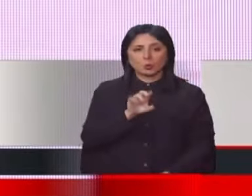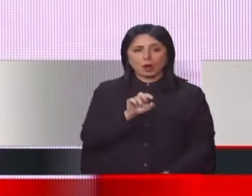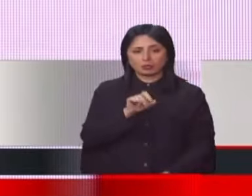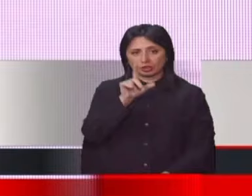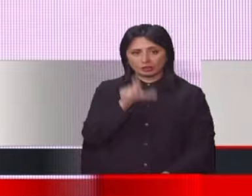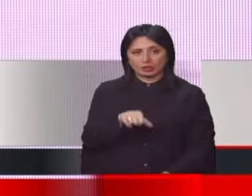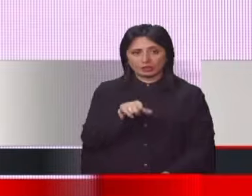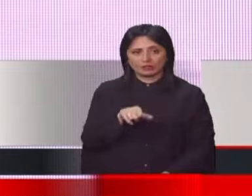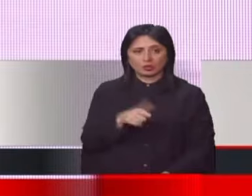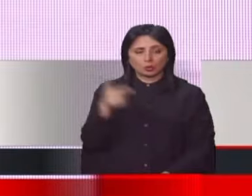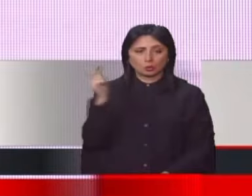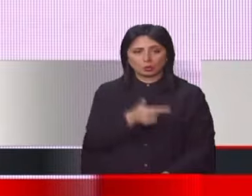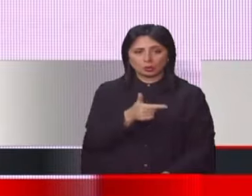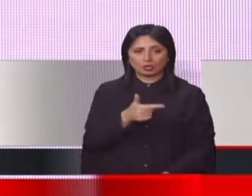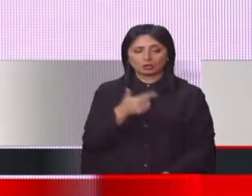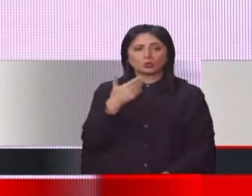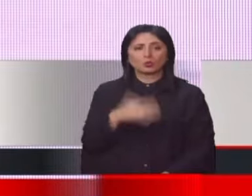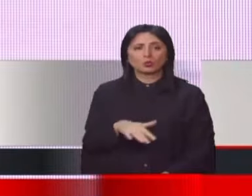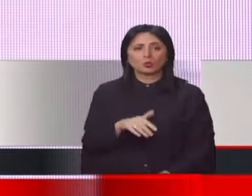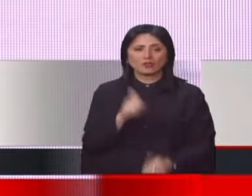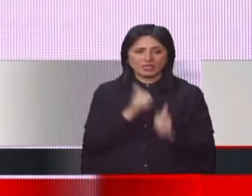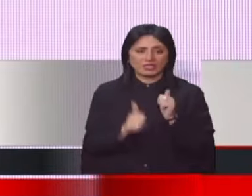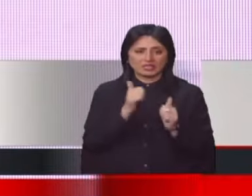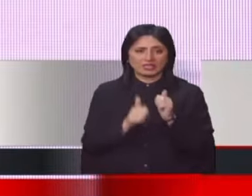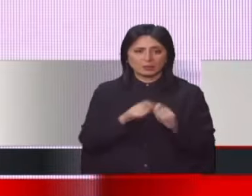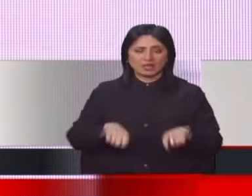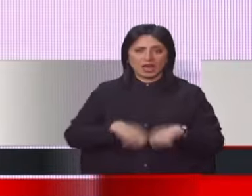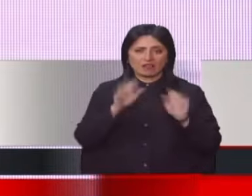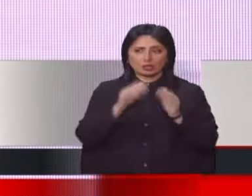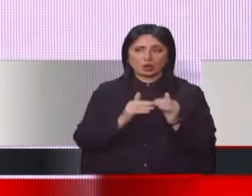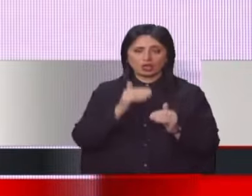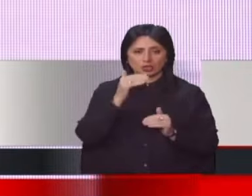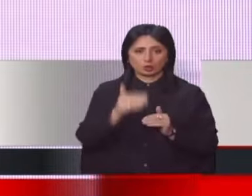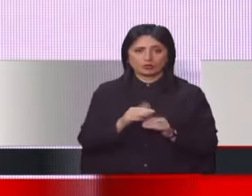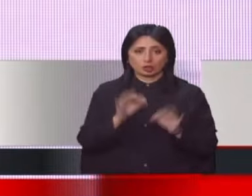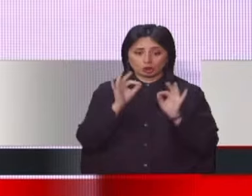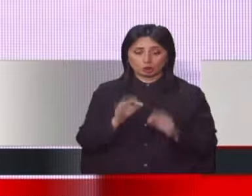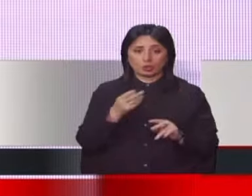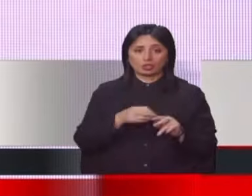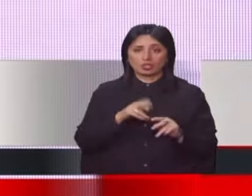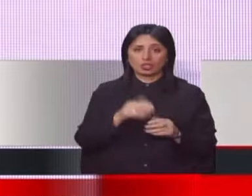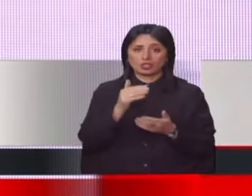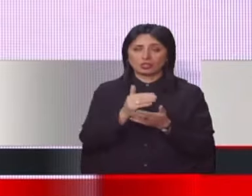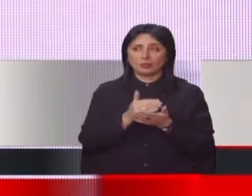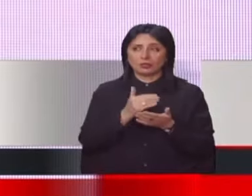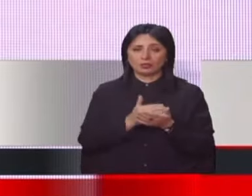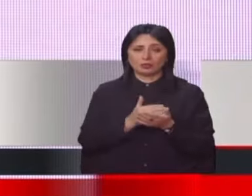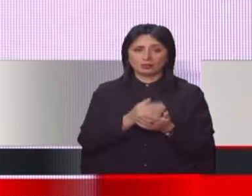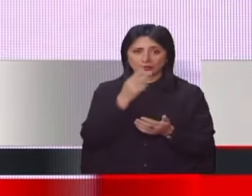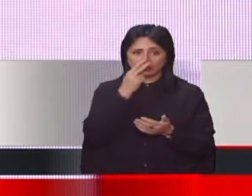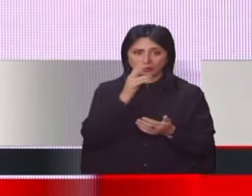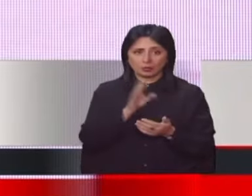ზურაბიშვილი უხეშად და უკვე სისტემატიურად არღვევს კონსტიტუციას. სწორედ ამიტომ ჩვენ